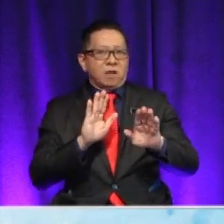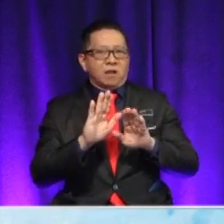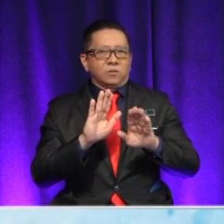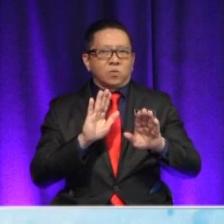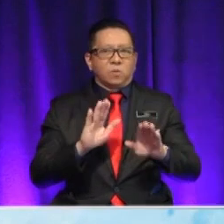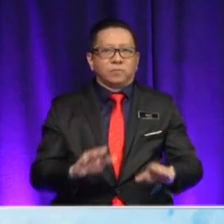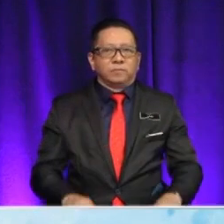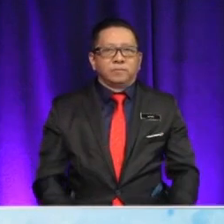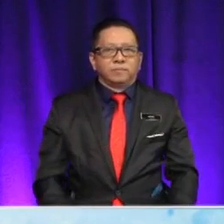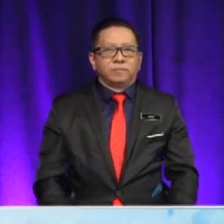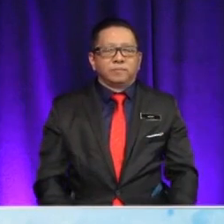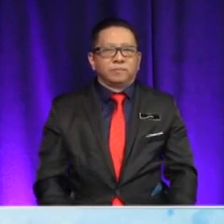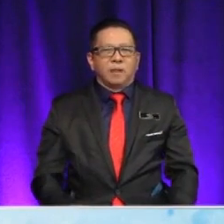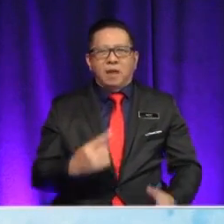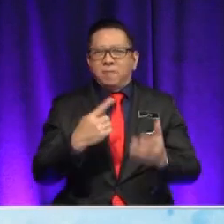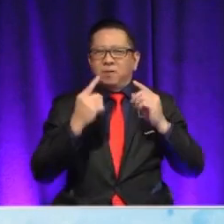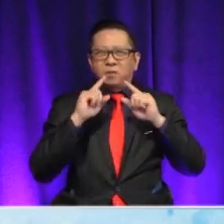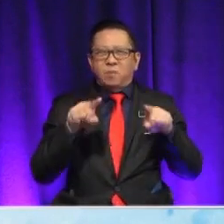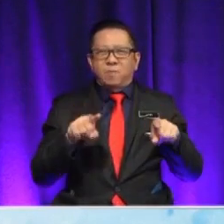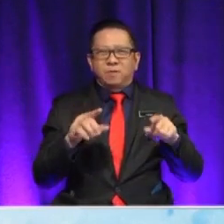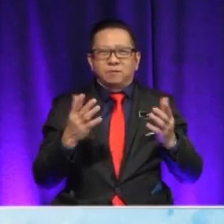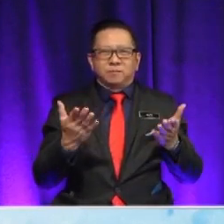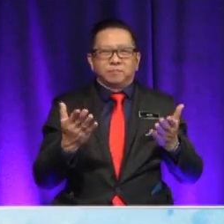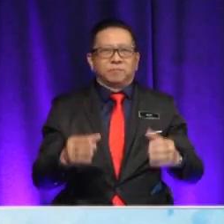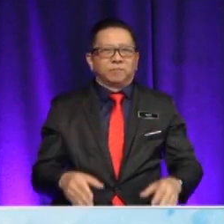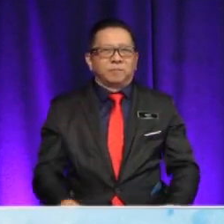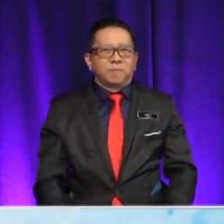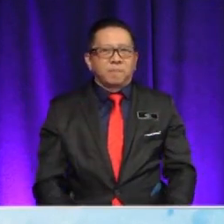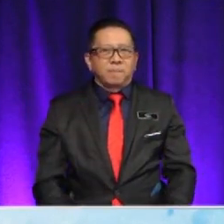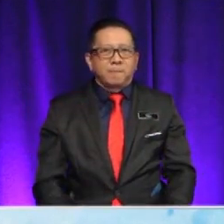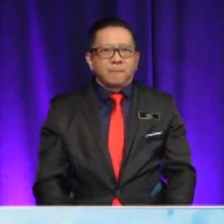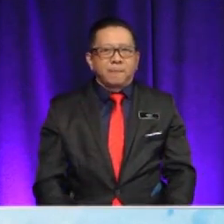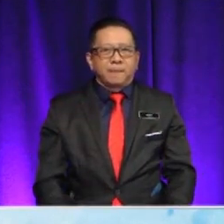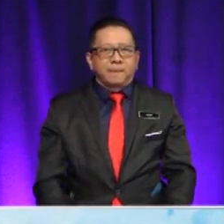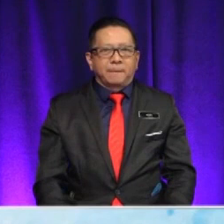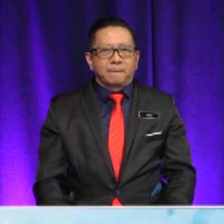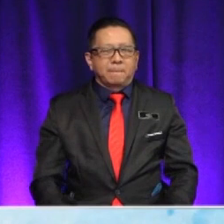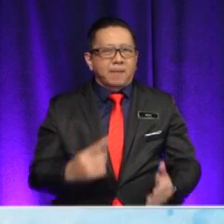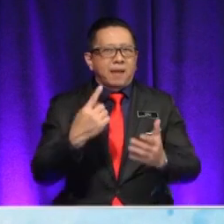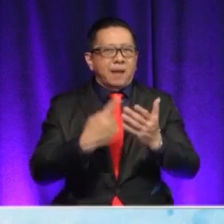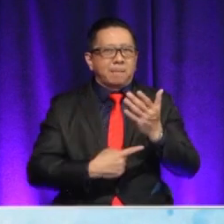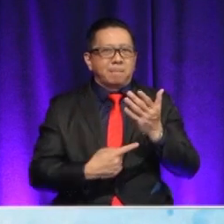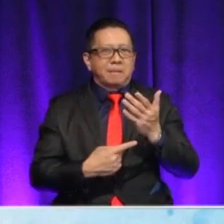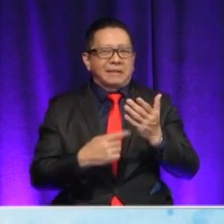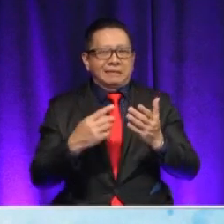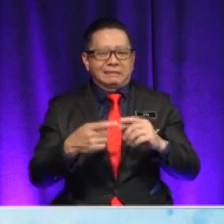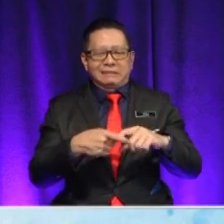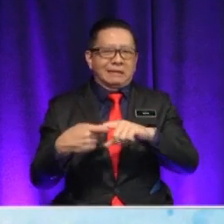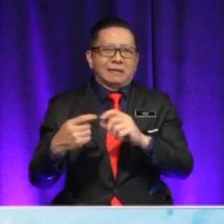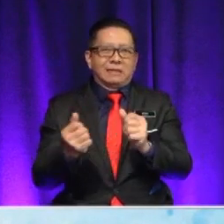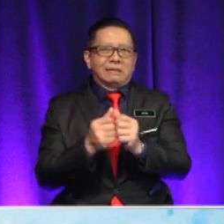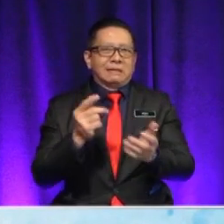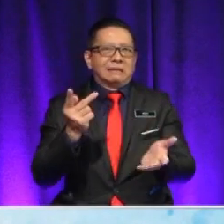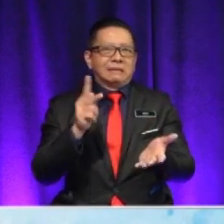prinsip kepercayaan kepada Tuhan. Apa yang boleh kita kaitkan tu,